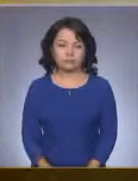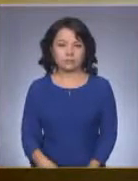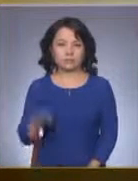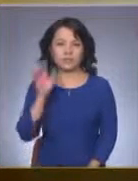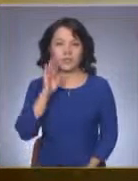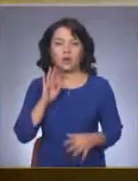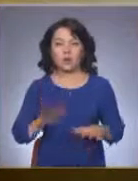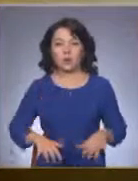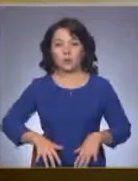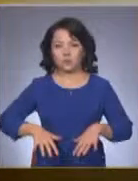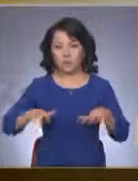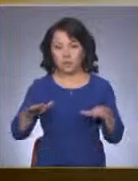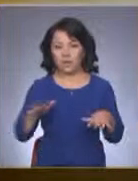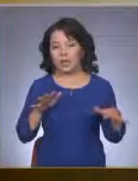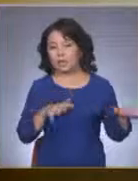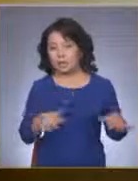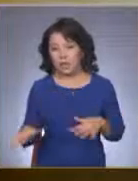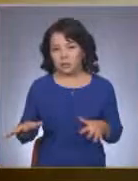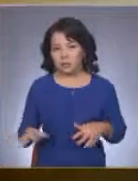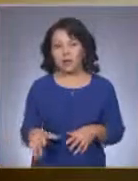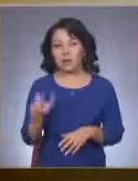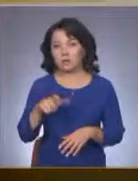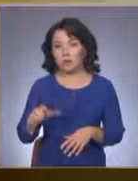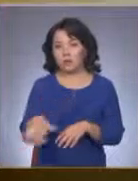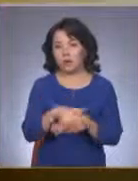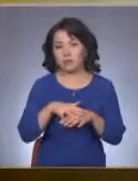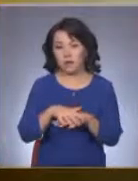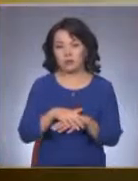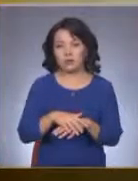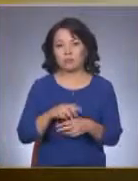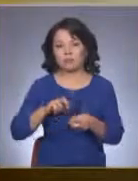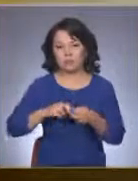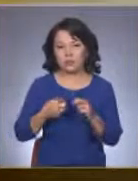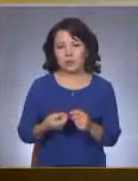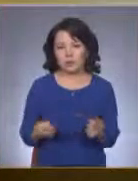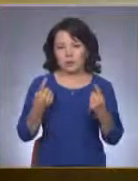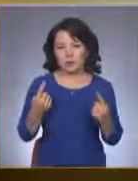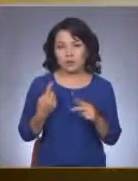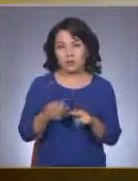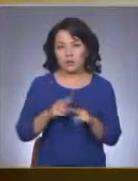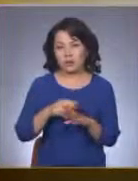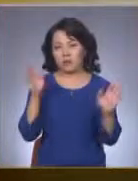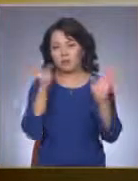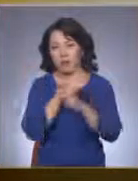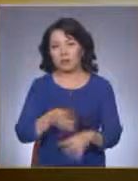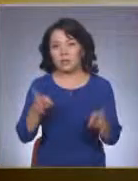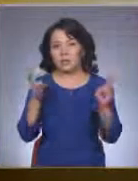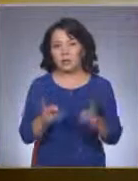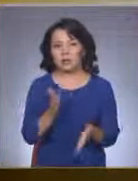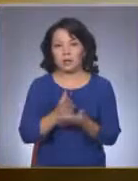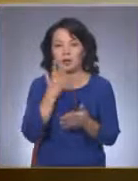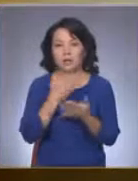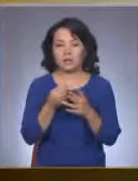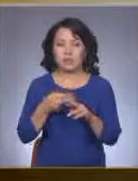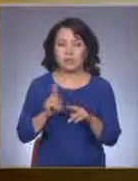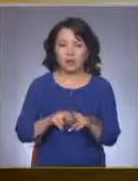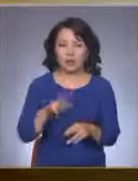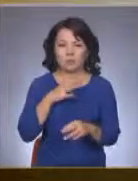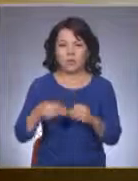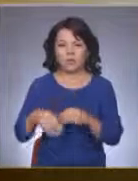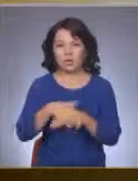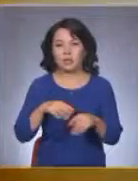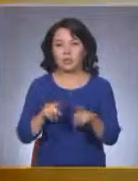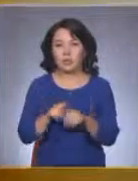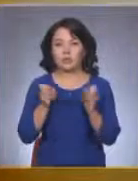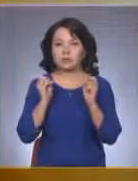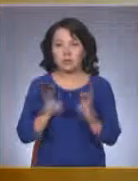Көшкін мен сел елдің басты проблемасын айналды. Соңғы жылдары ауа-райы өзгеріп, табиғи апаттар қатері өсті. Әсіресе кішігірім елді мекендердегі үйлерге